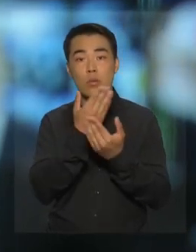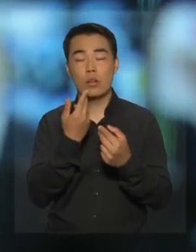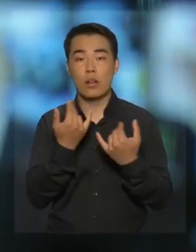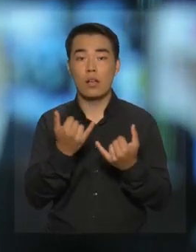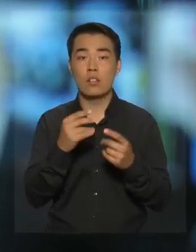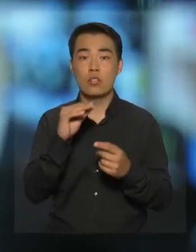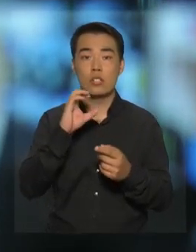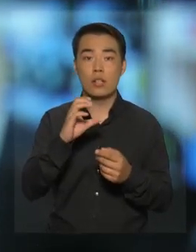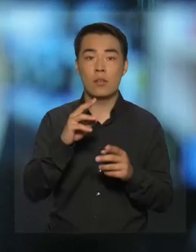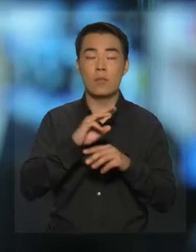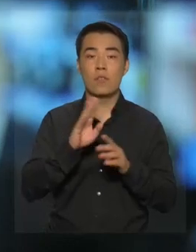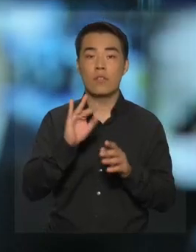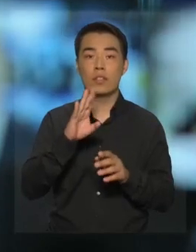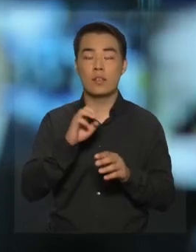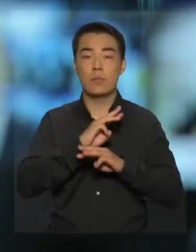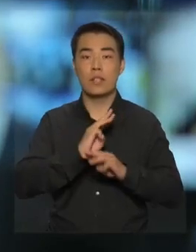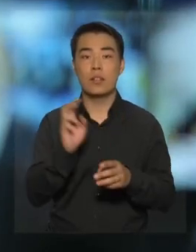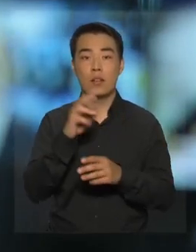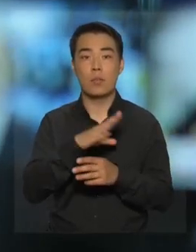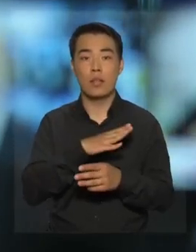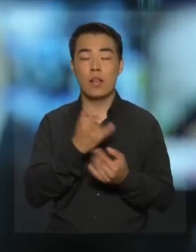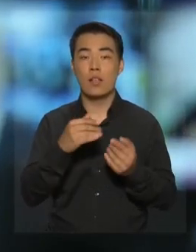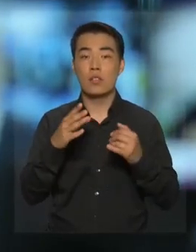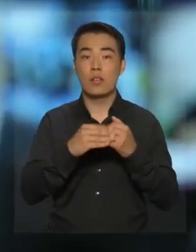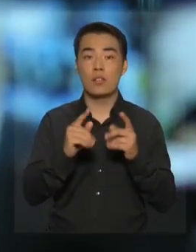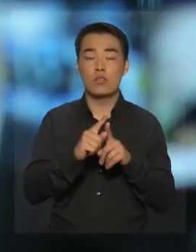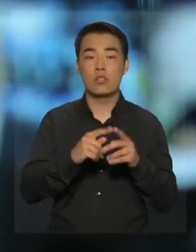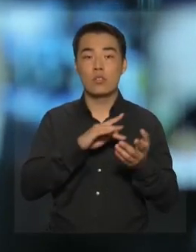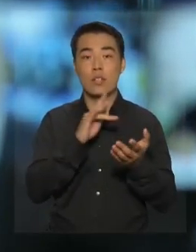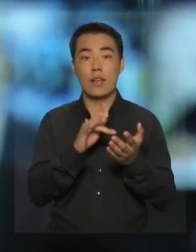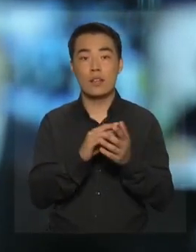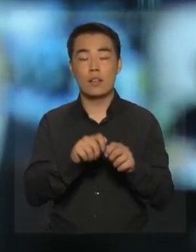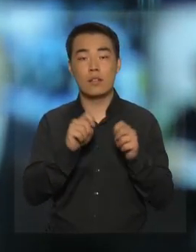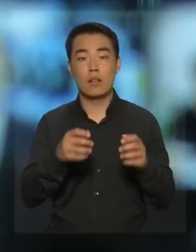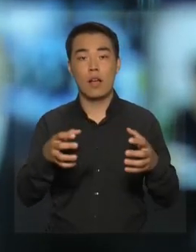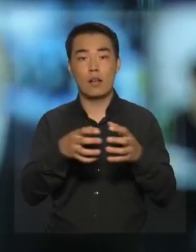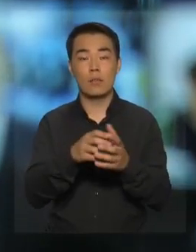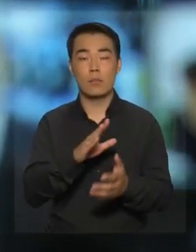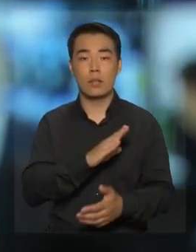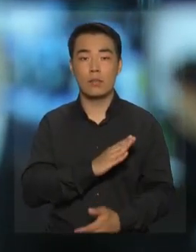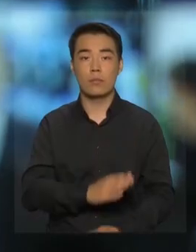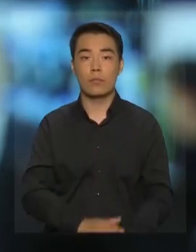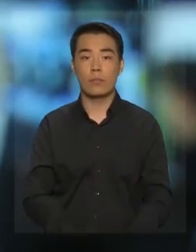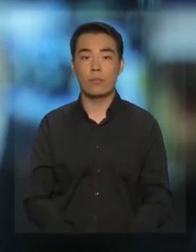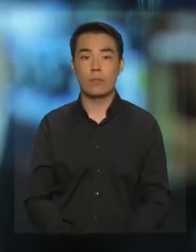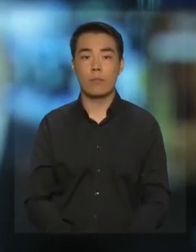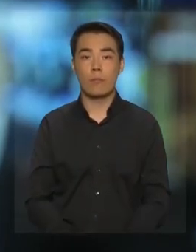төтенше жағдайлар вице-министрі келді. Аймақта жедел штабтардың дағдарыс орталықтары құрылды.